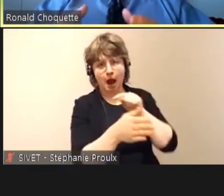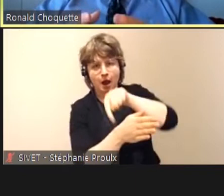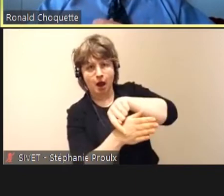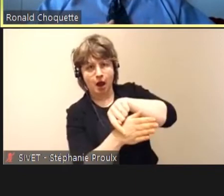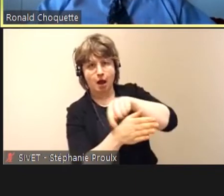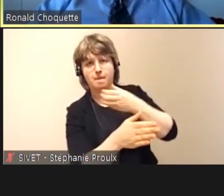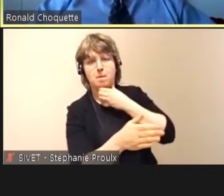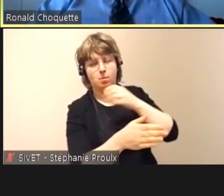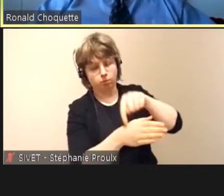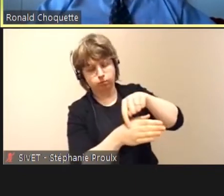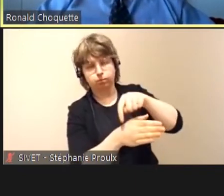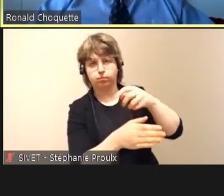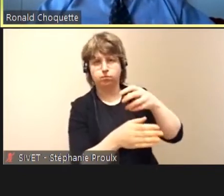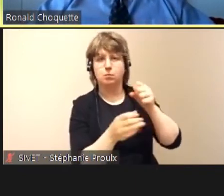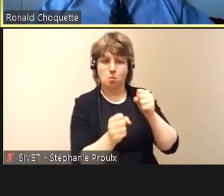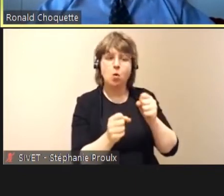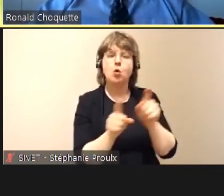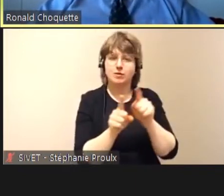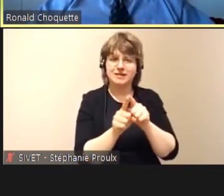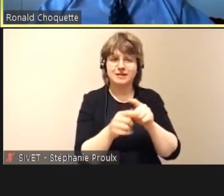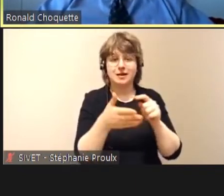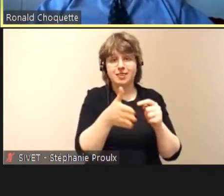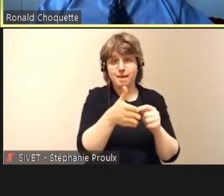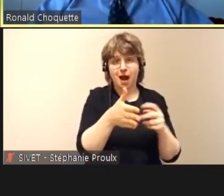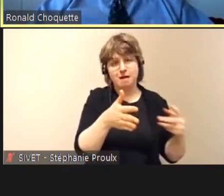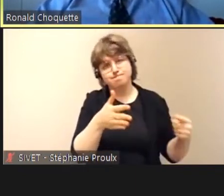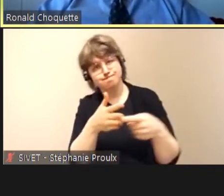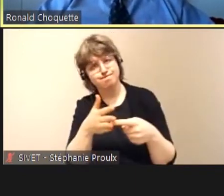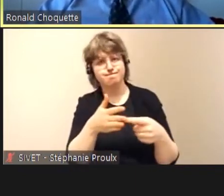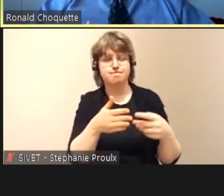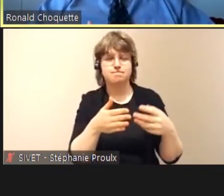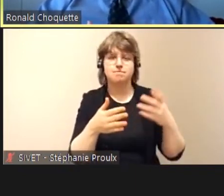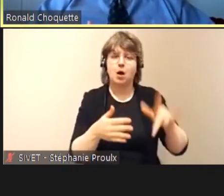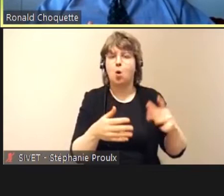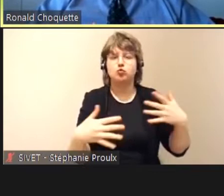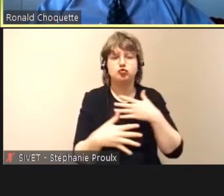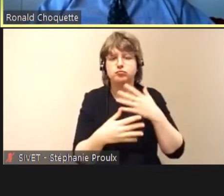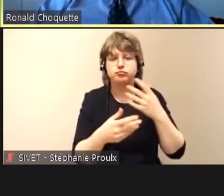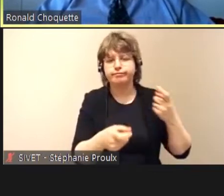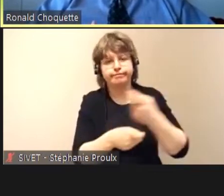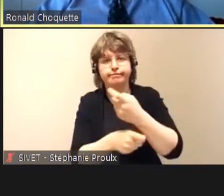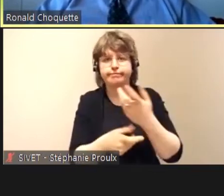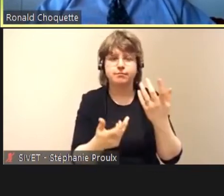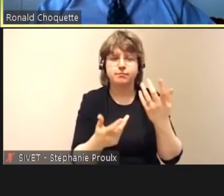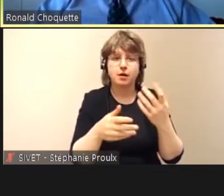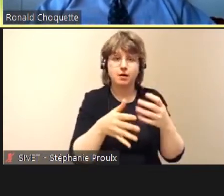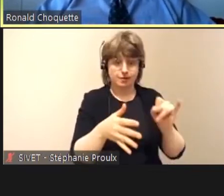avez aussi, on peut avoir ce qu'on appelle une perforation du tympan. Donc, c'est sûr, avec une